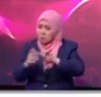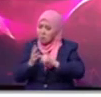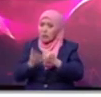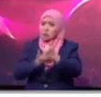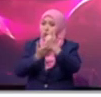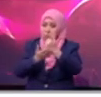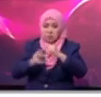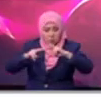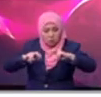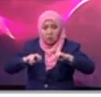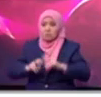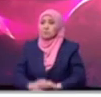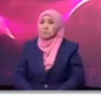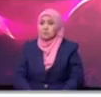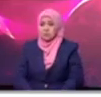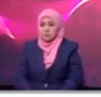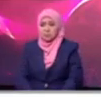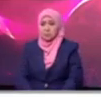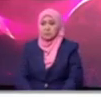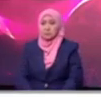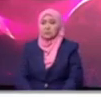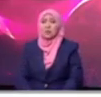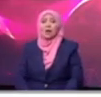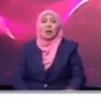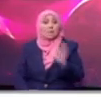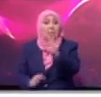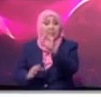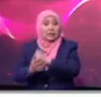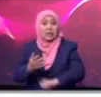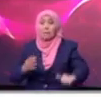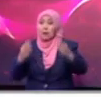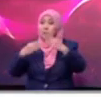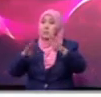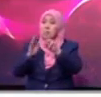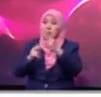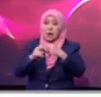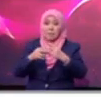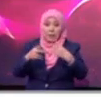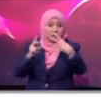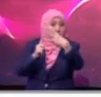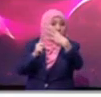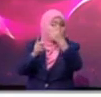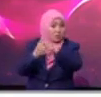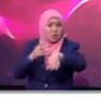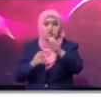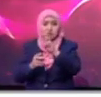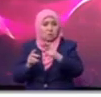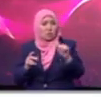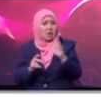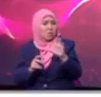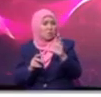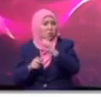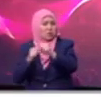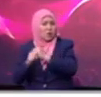membantu siasatan memetik laporan bernama polis mengesahkan suspek lelaki berusia 50 tahun dan